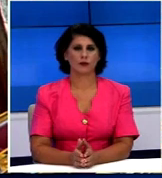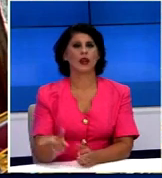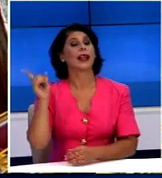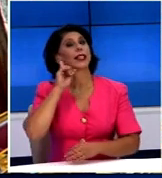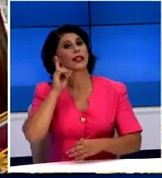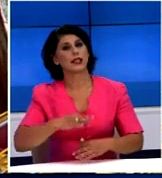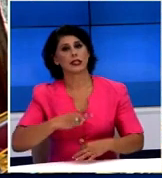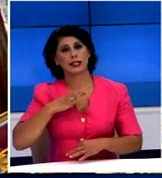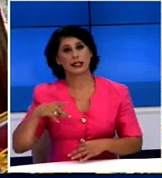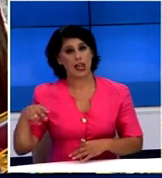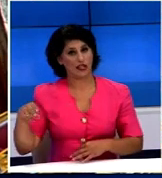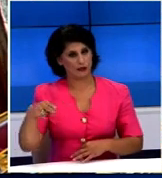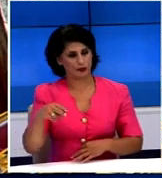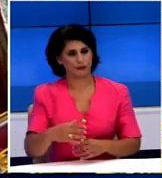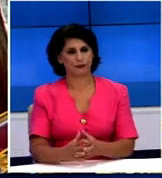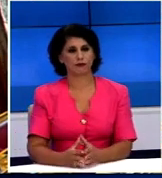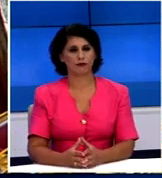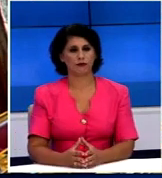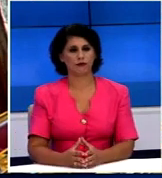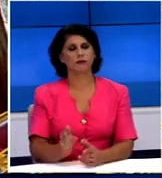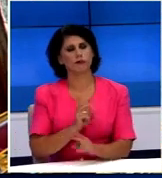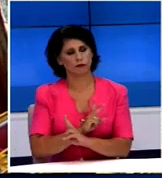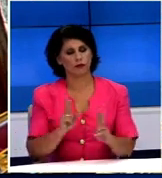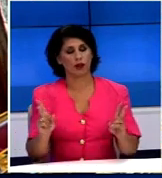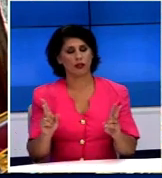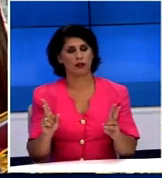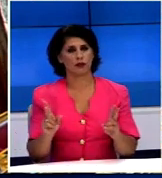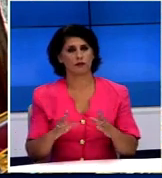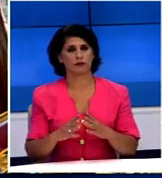Κυρίες και κύριοι συνάδελφοι, είναι σαφές ότι